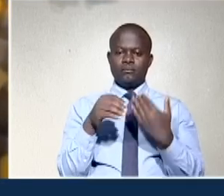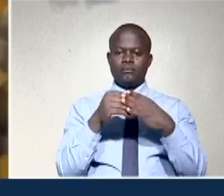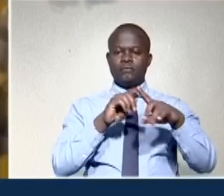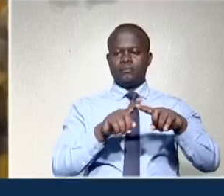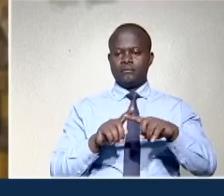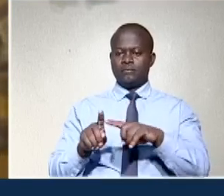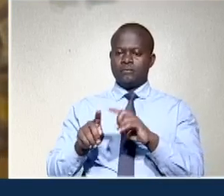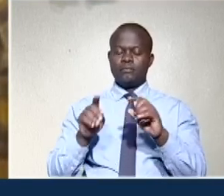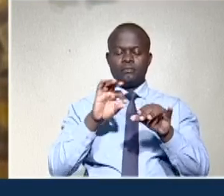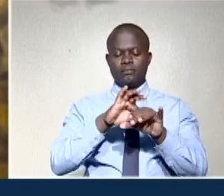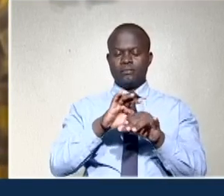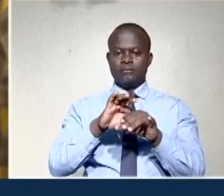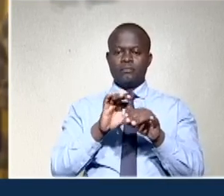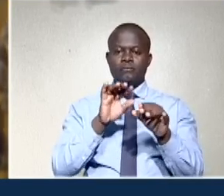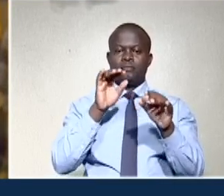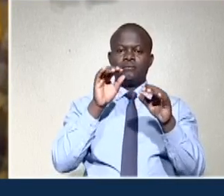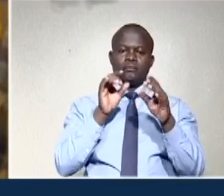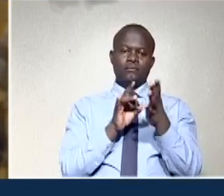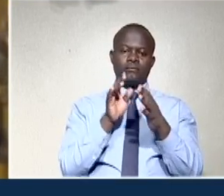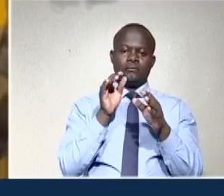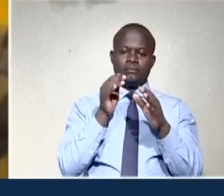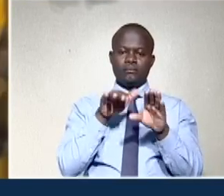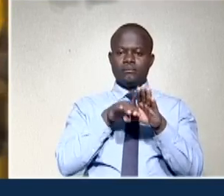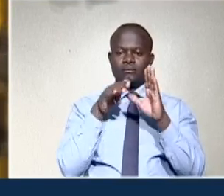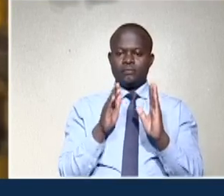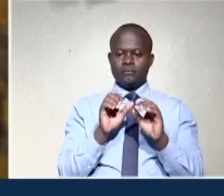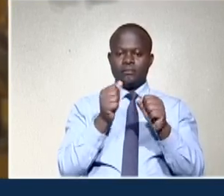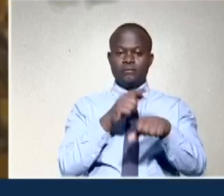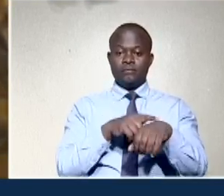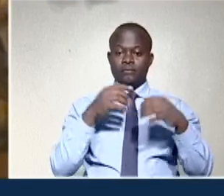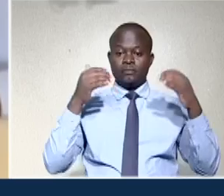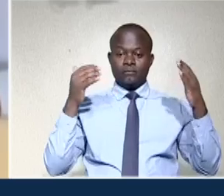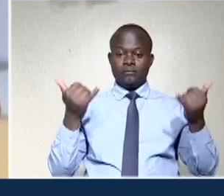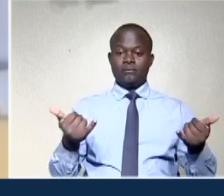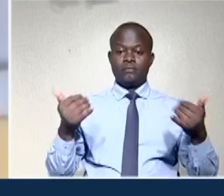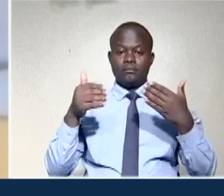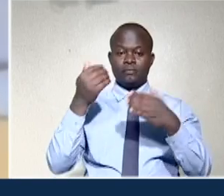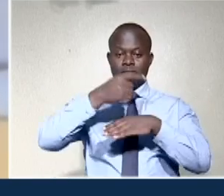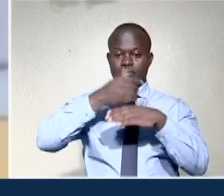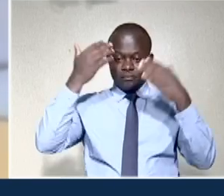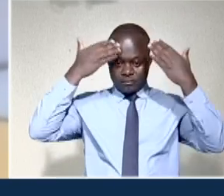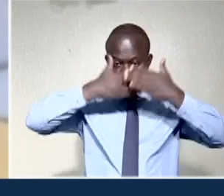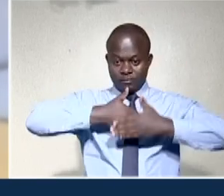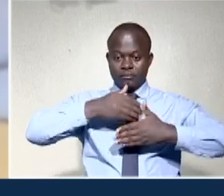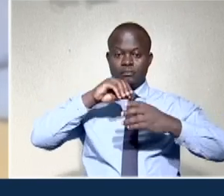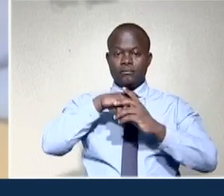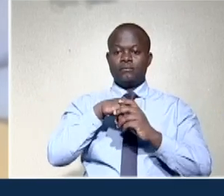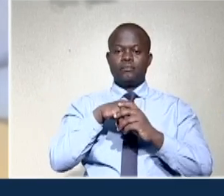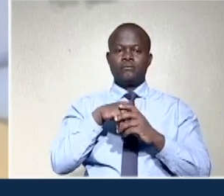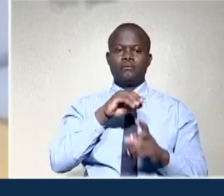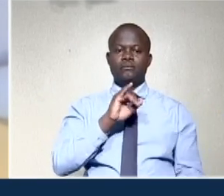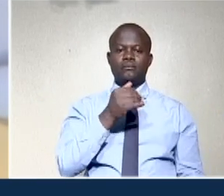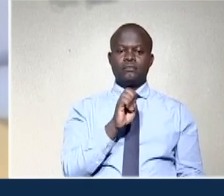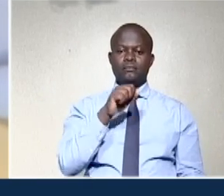atandukanye. Aya matora yo kwirukana abanyamuryango akaba yafashe umwanya munini ku buryo bigeze muri aya masaha ya nijoro bakiyarimo. Mugenzi wacu Jean